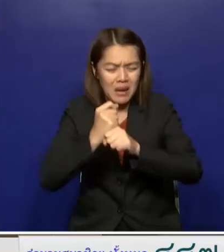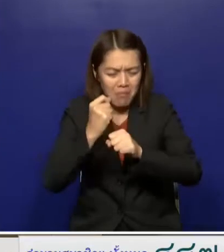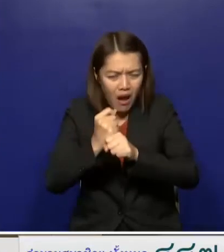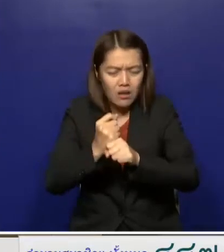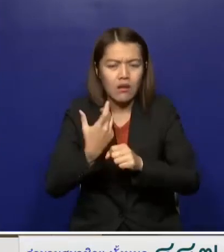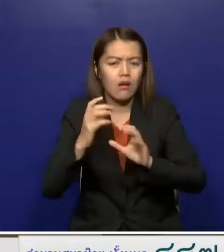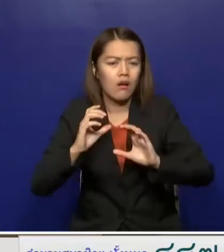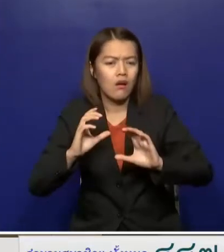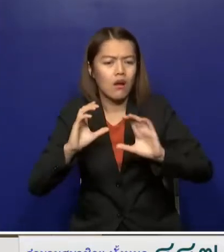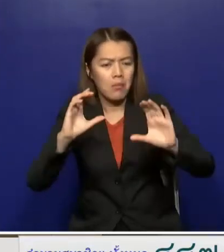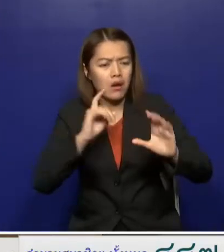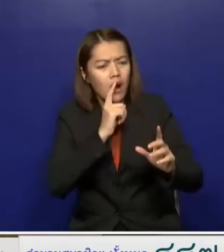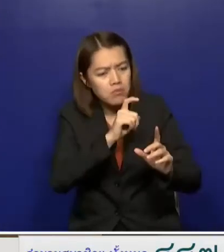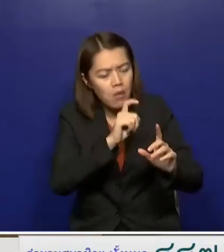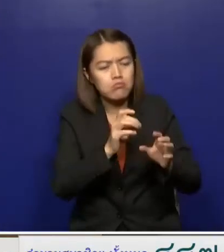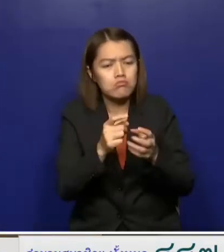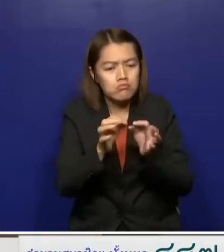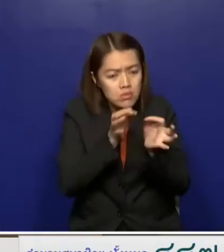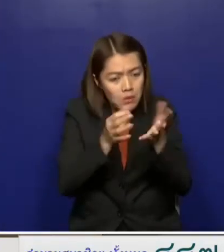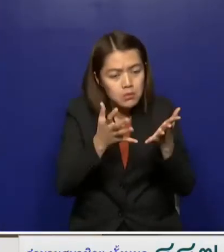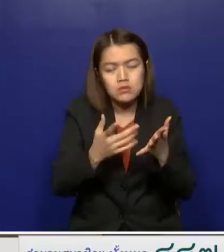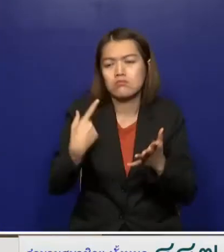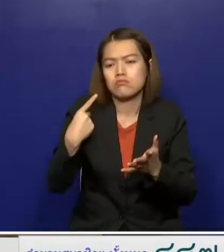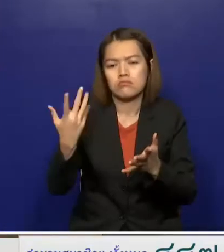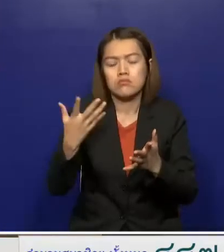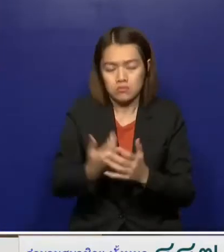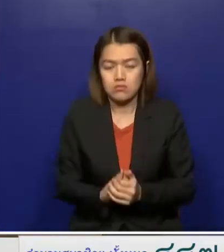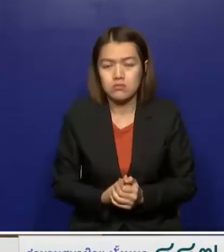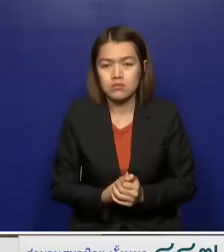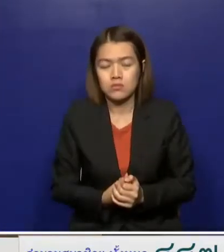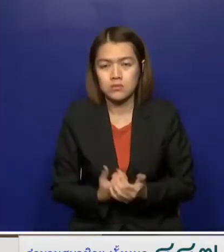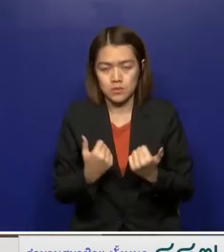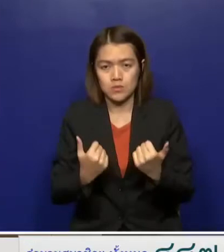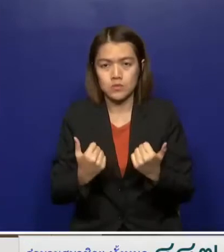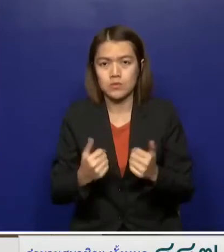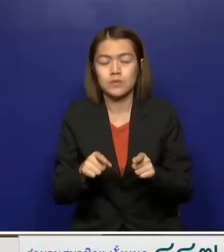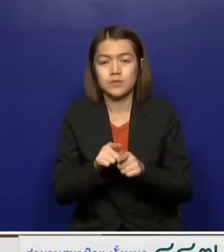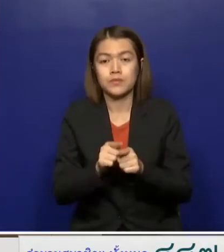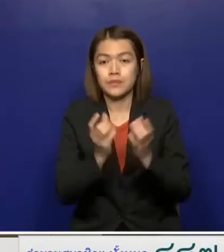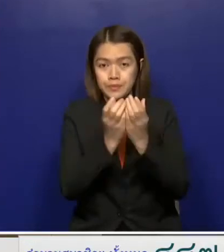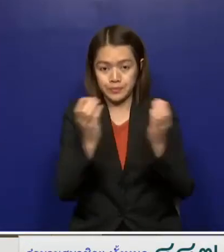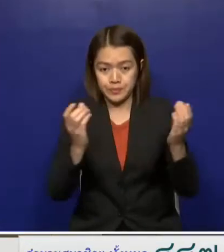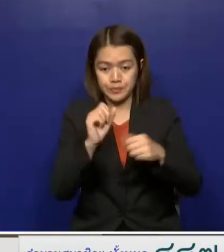ไม่ปรกษา กไมมีประโยชน์อันนี้กเหมอนกัครบ วันนี้ รนป 60